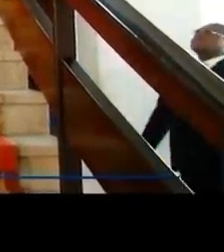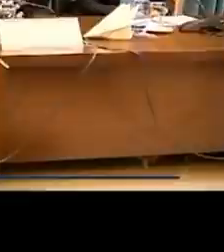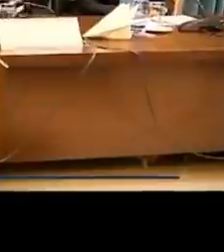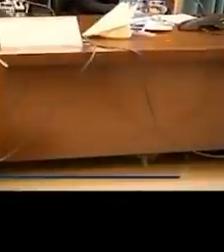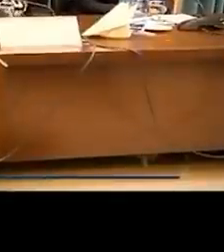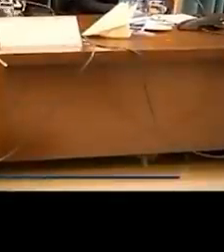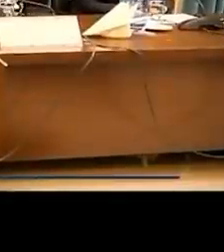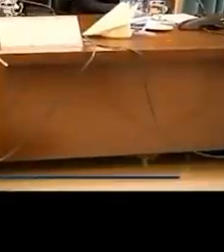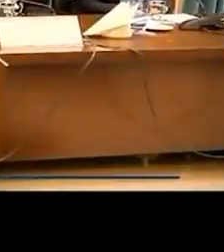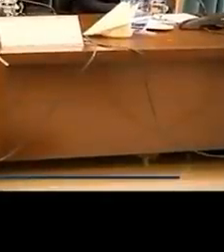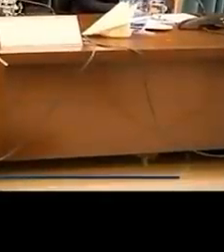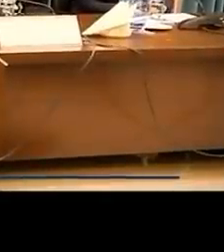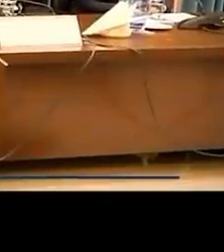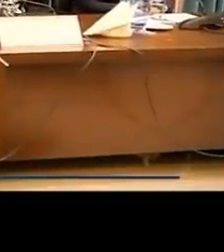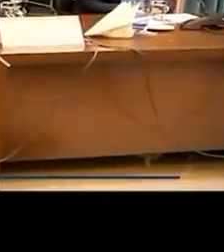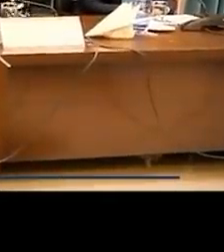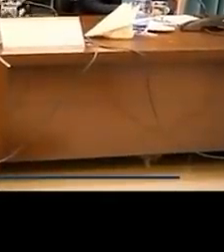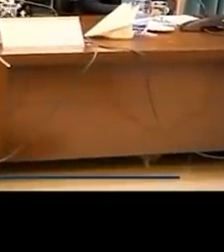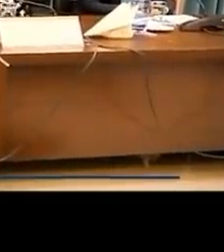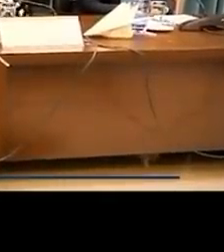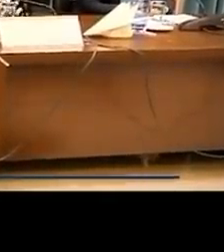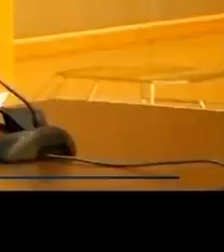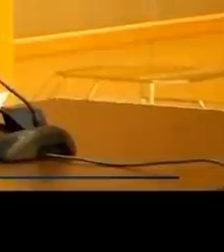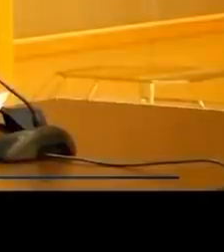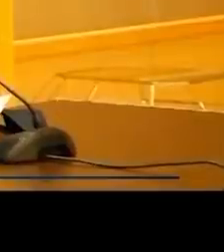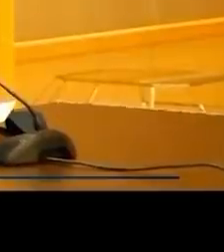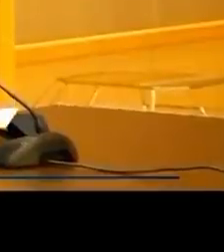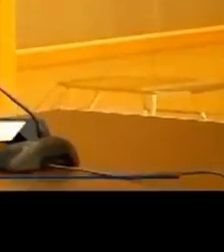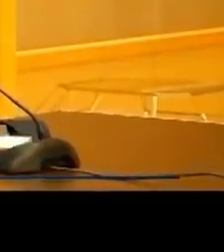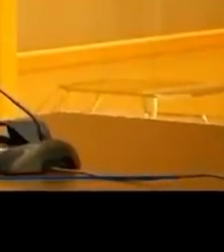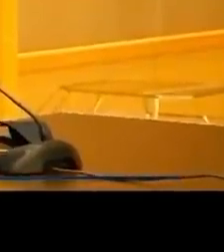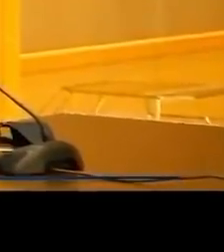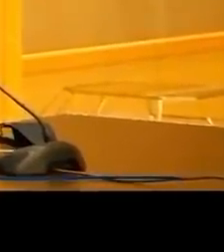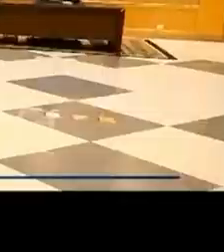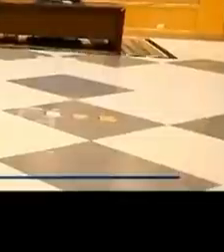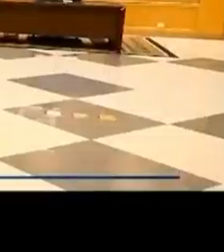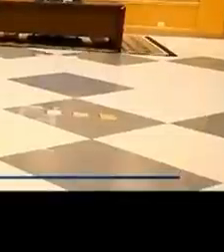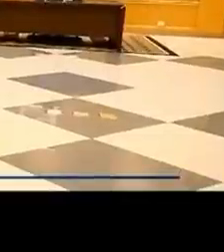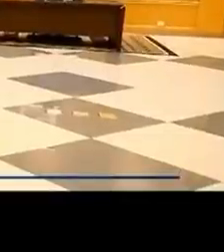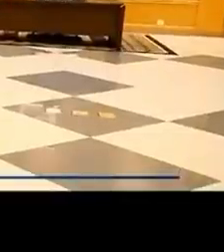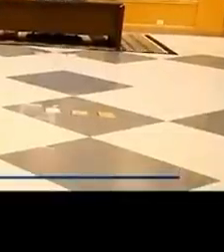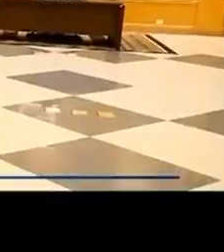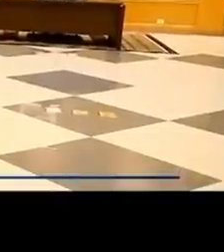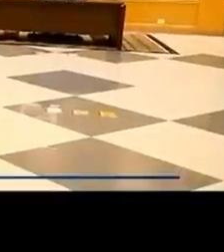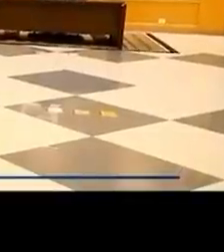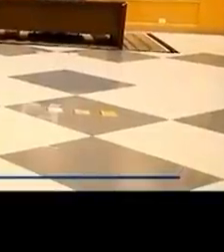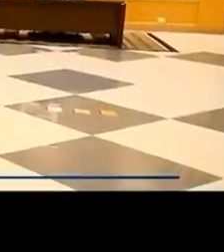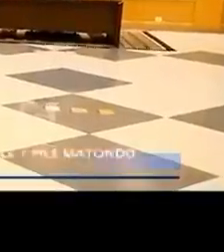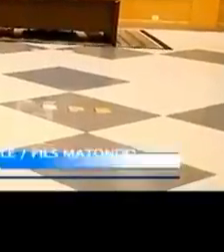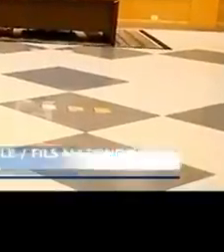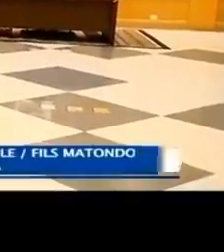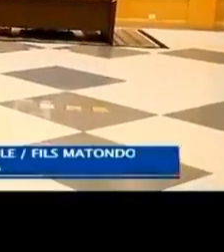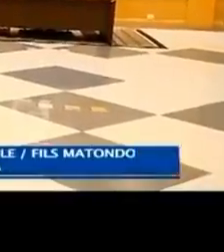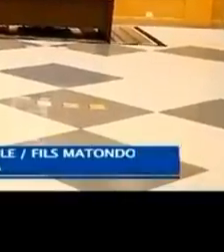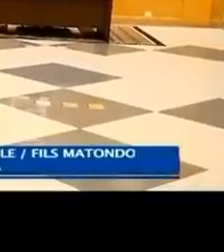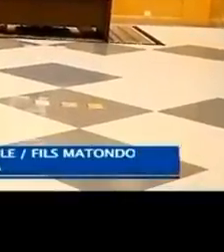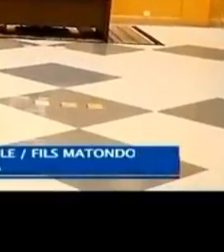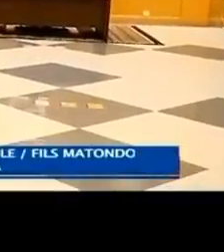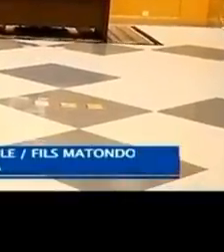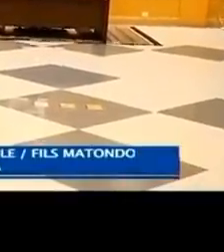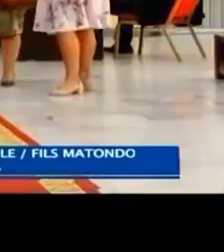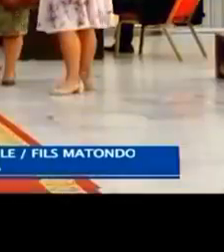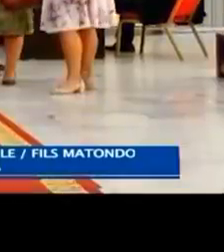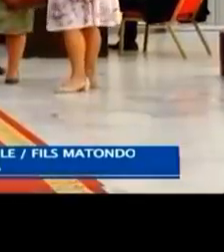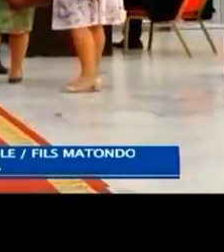RDC. Accompagné par la représentante spéciale du secrétaire général de l'ONU en RDC, Bintou Keïta, il a indiqué que